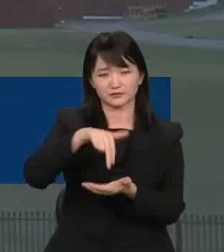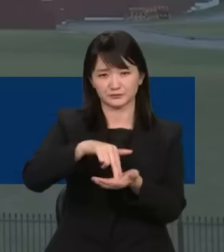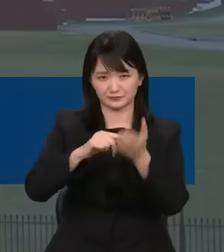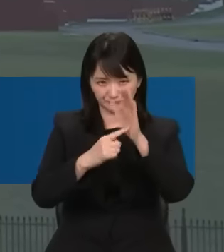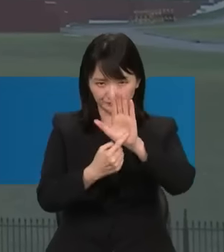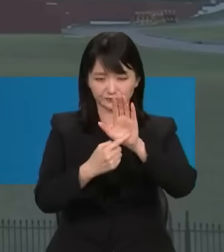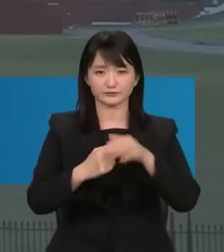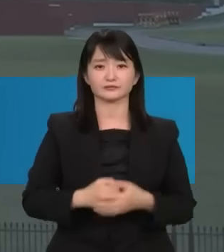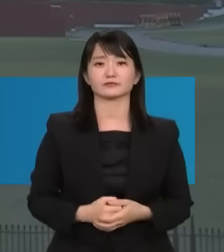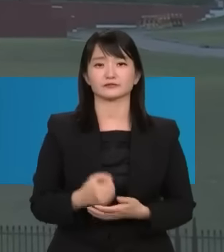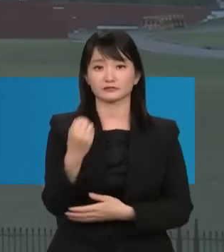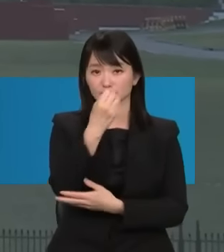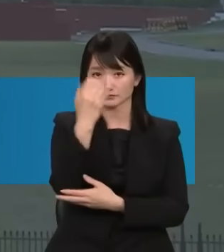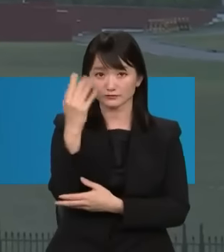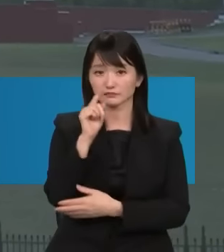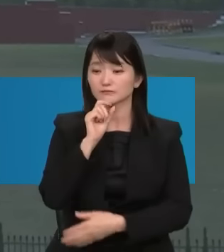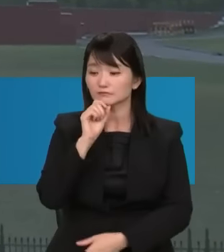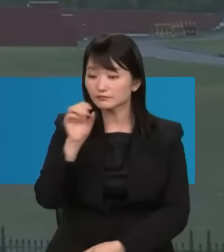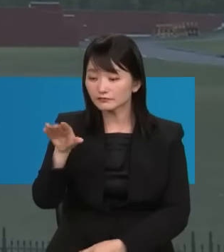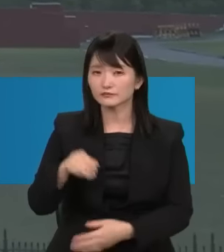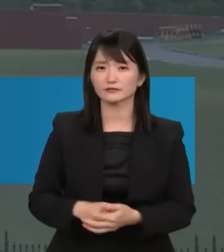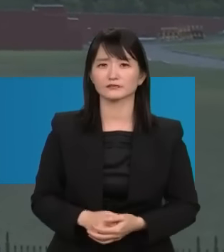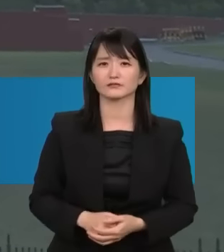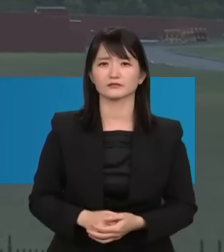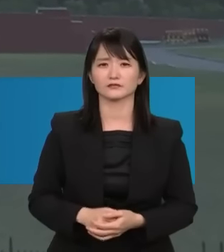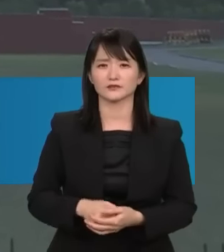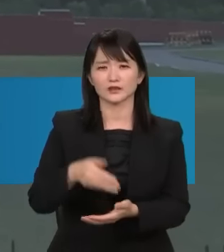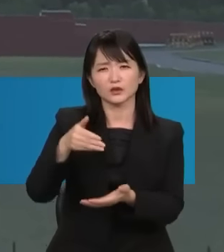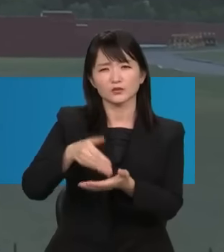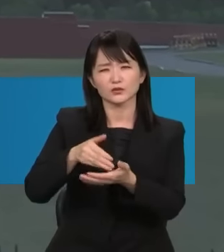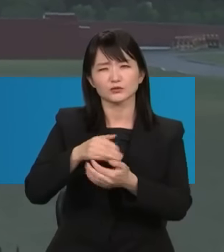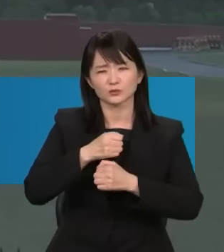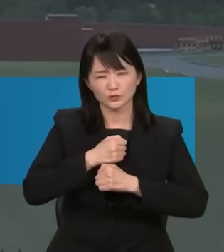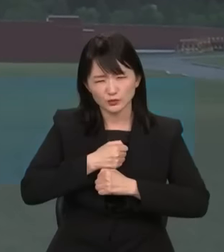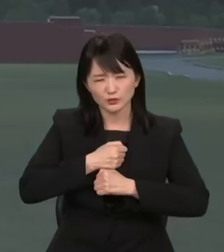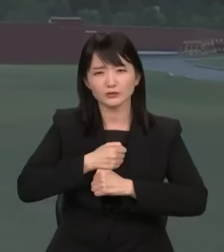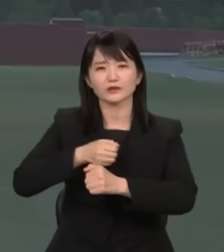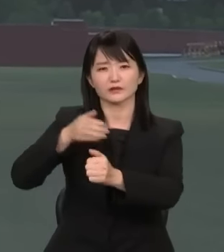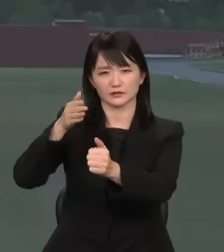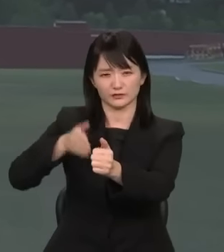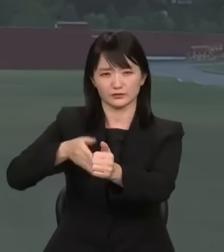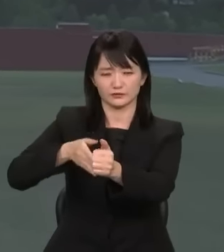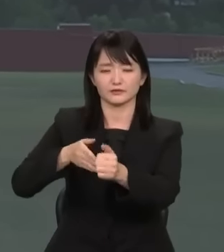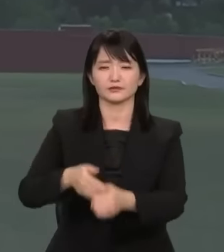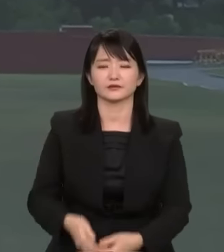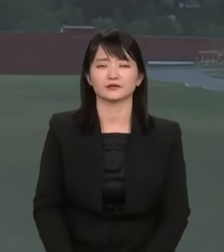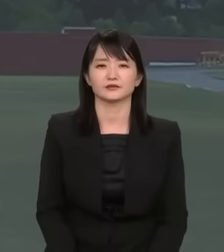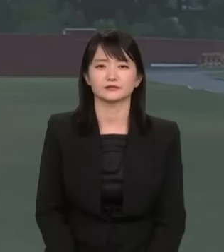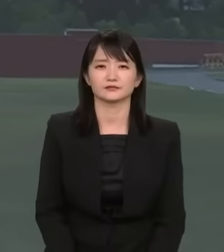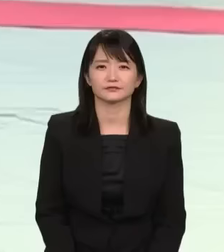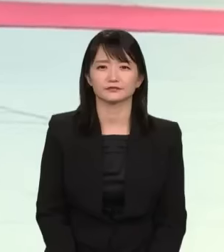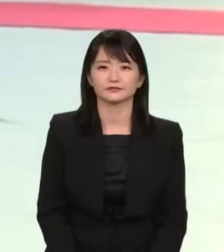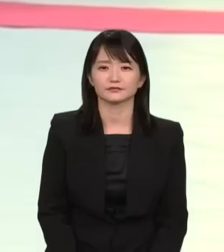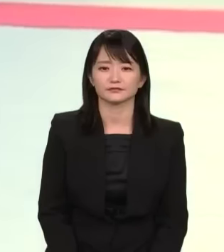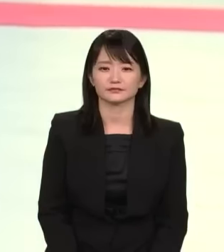겁니다. 언론을 향해선 신중한 보도 부탁한다고도 했습니다. 먼저 김태형 기자입니다.